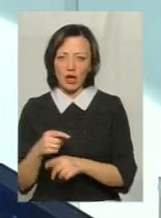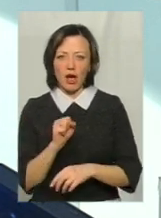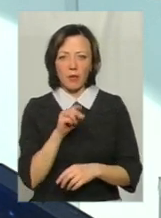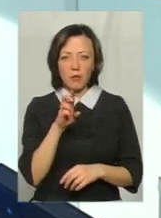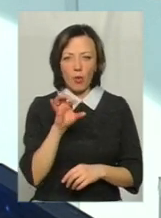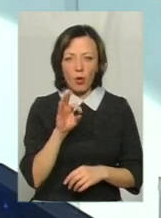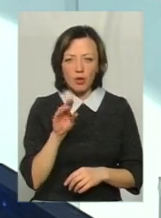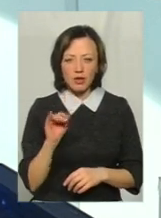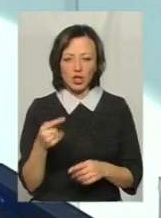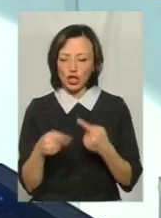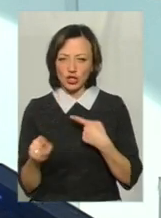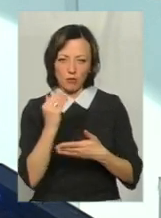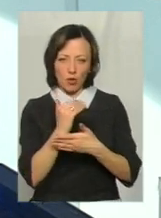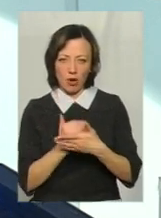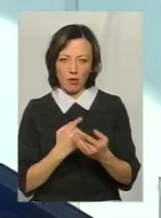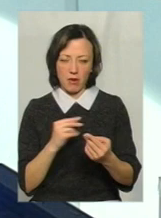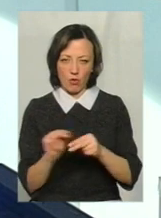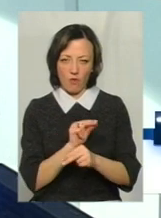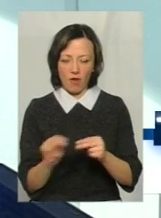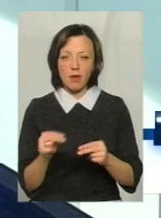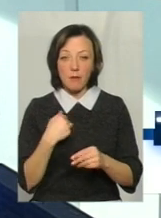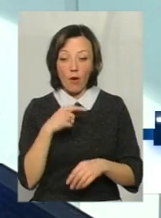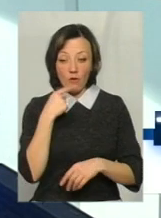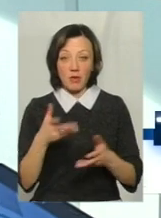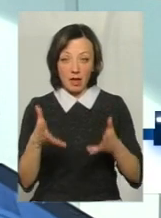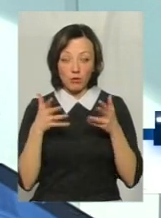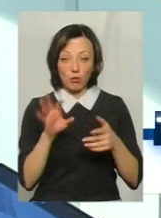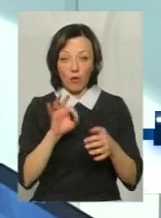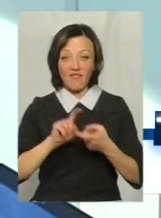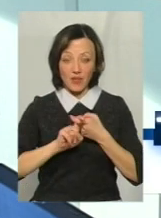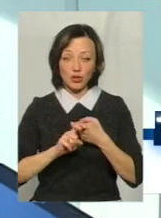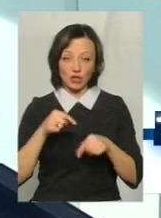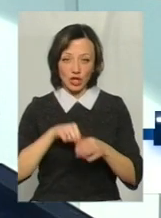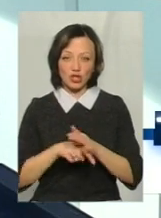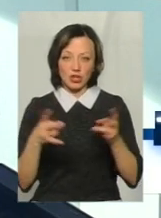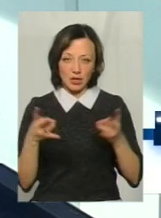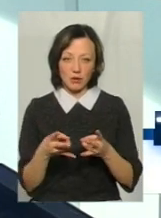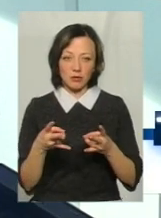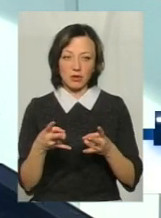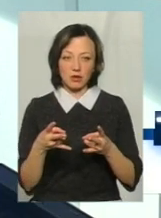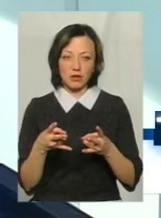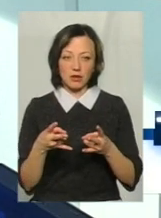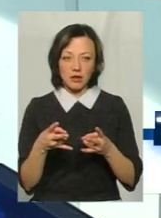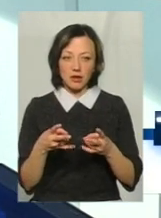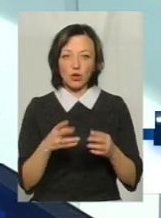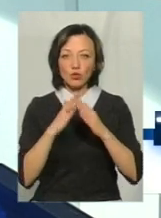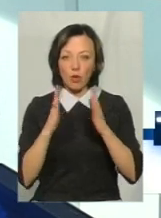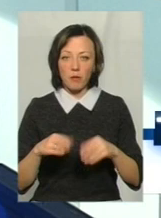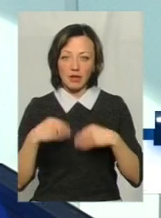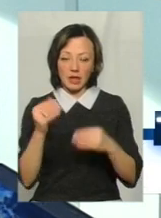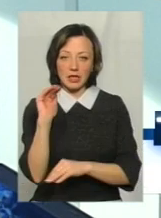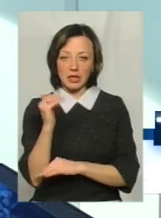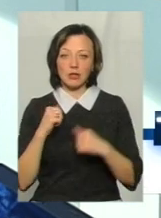антибіотики, тобто це вже абсолютно інша розмова йде. Ми говоримо, якщо чітко про вірус, то значить нам треба просто відбути це вдома і дати